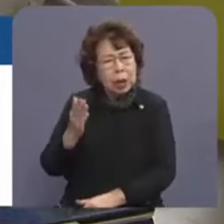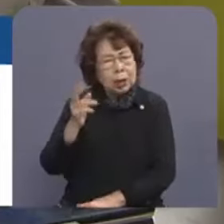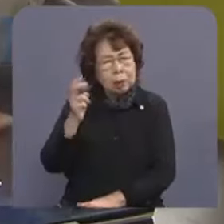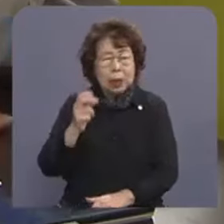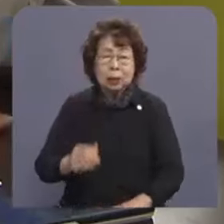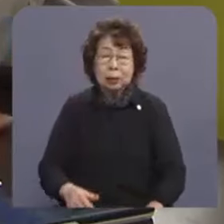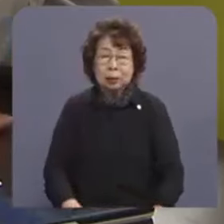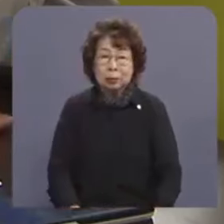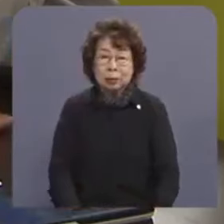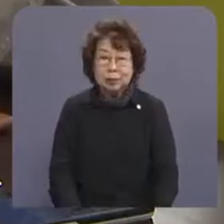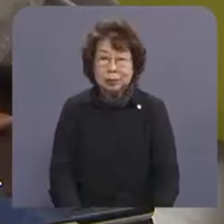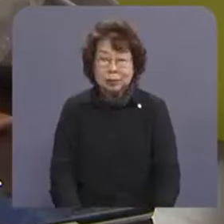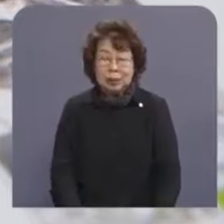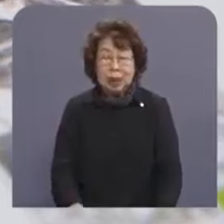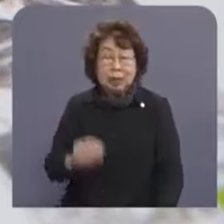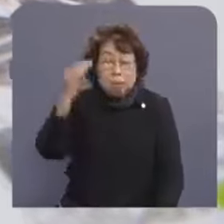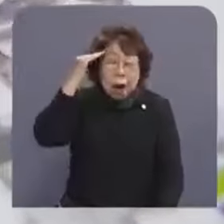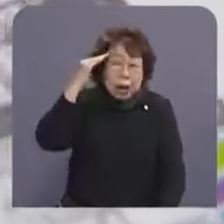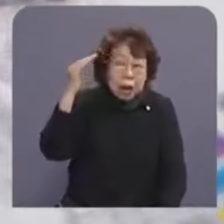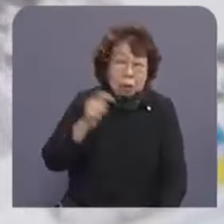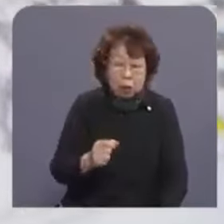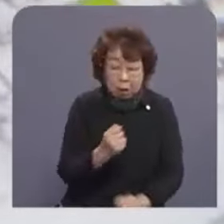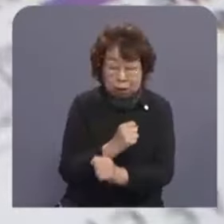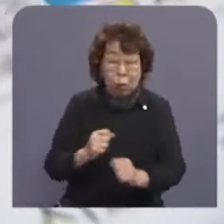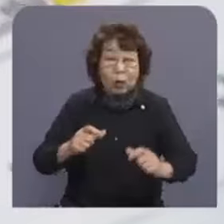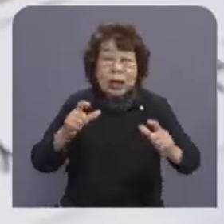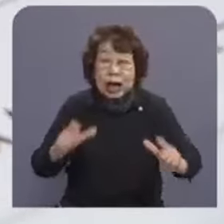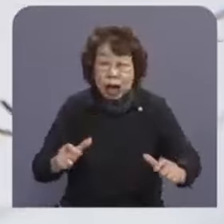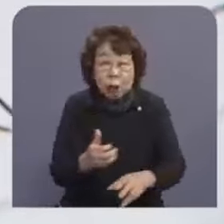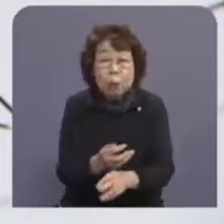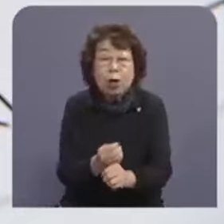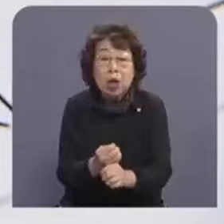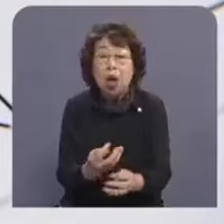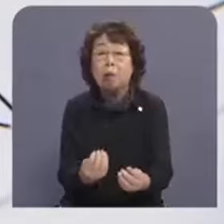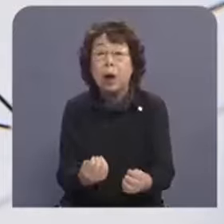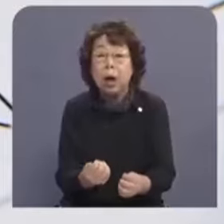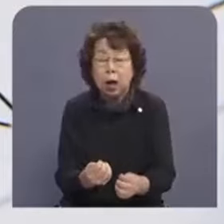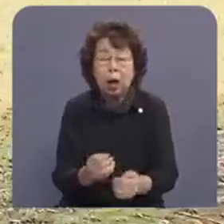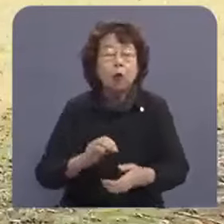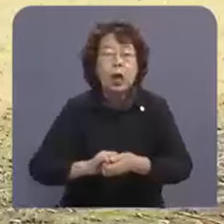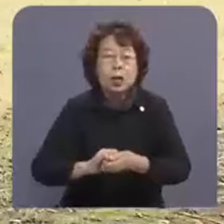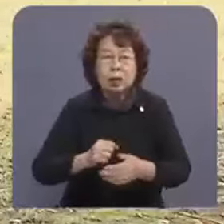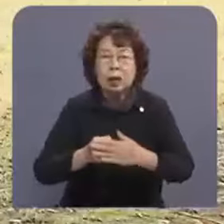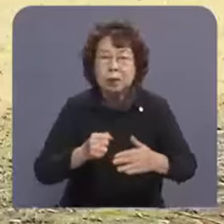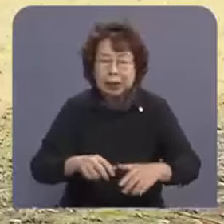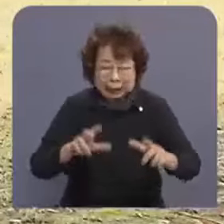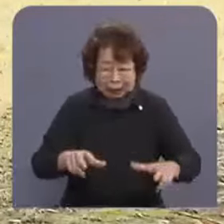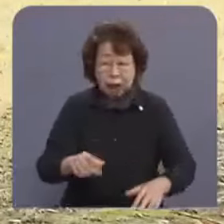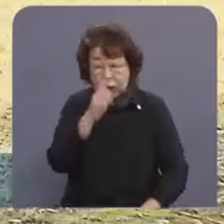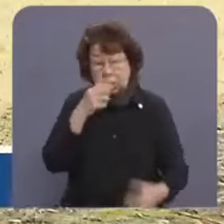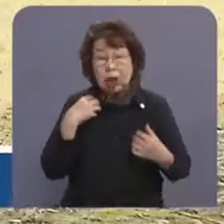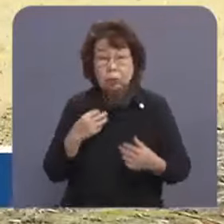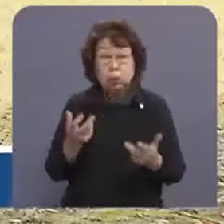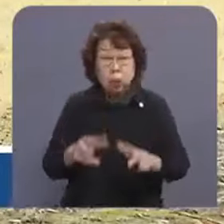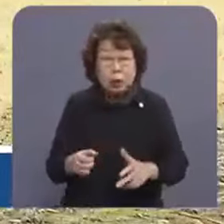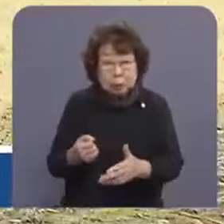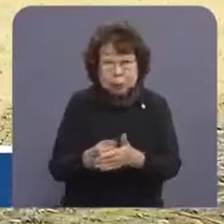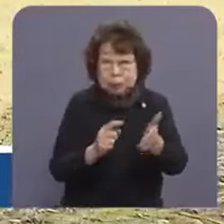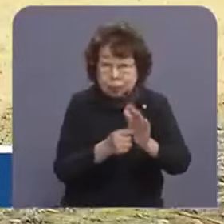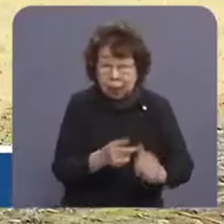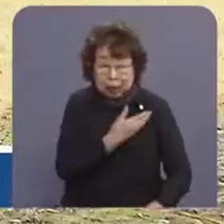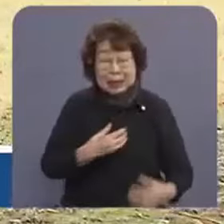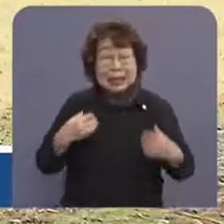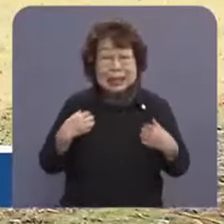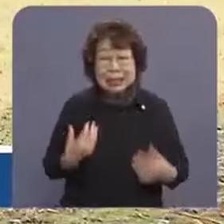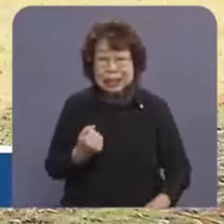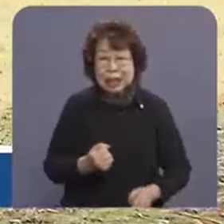있습니다. 걸림돌은 국가도시공원의 면적 관련 규정입니다. 현재 국가도시공원은 자치단체가